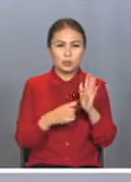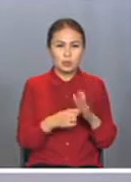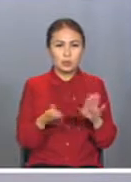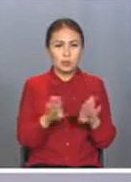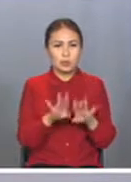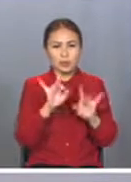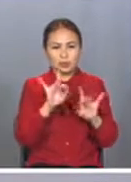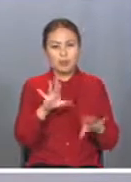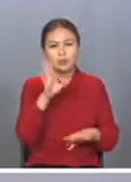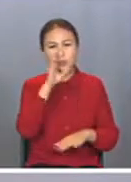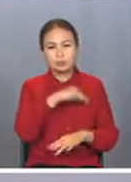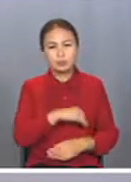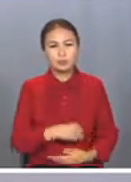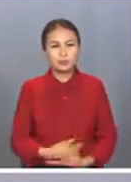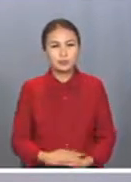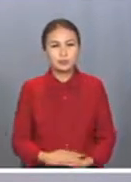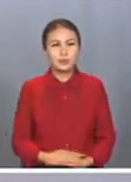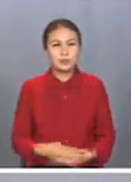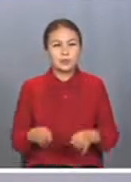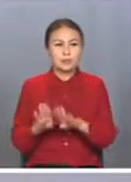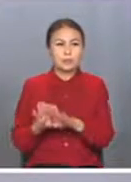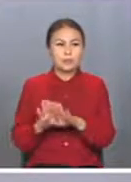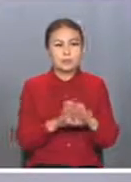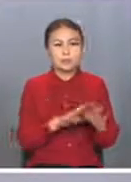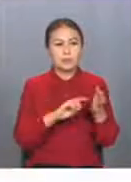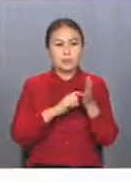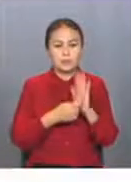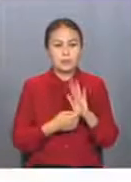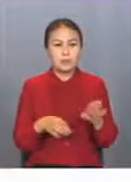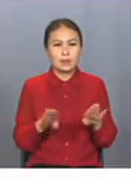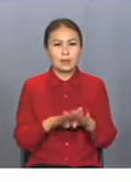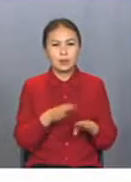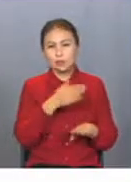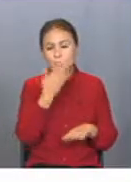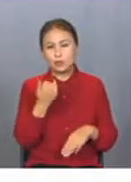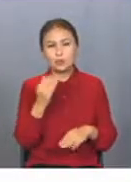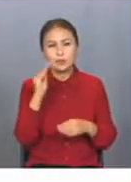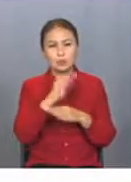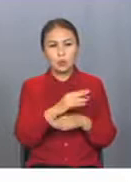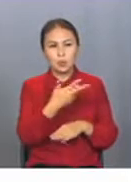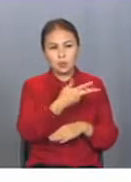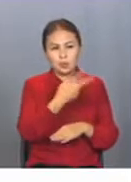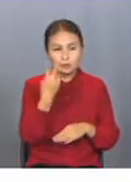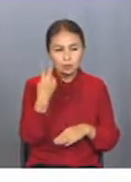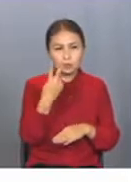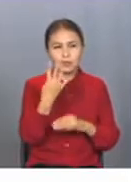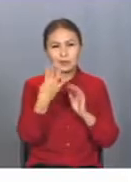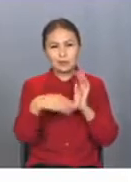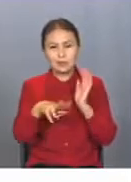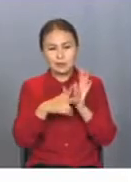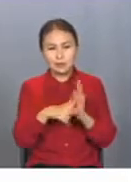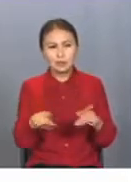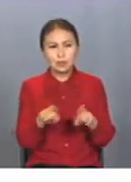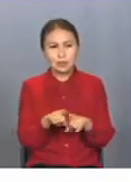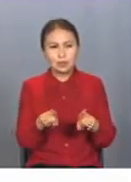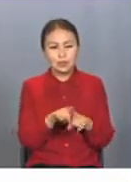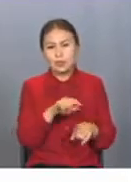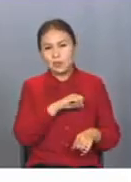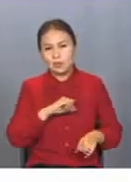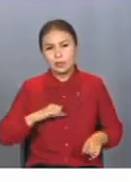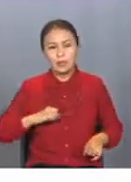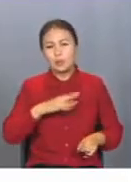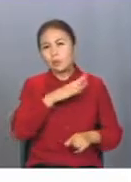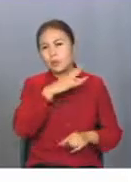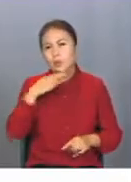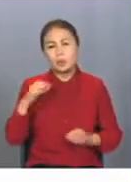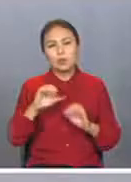аламын. Ары қарай бірдей көбейткіштер жоқ. Демек мен 32-ні де 48-ді де ең көбі